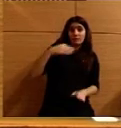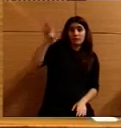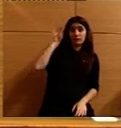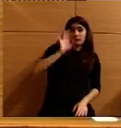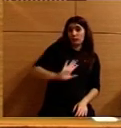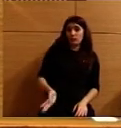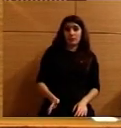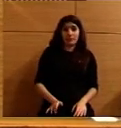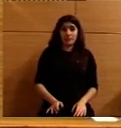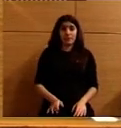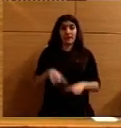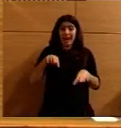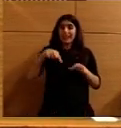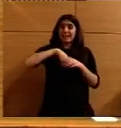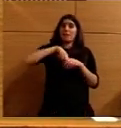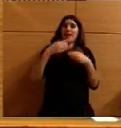el millor. Així